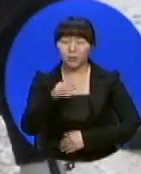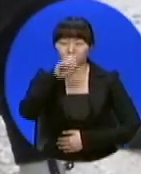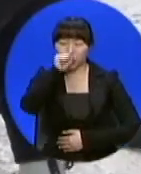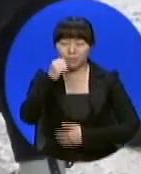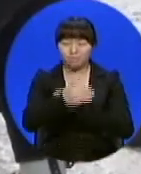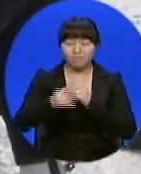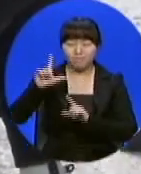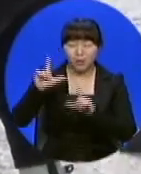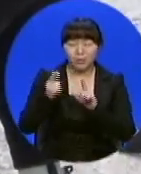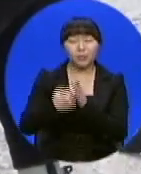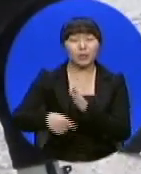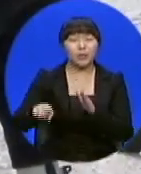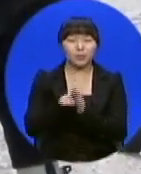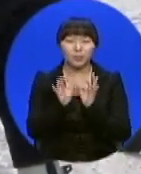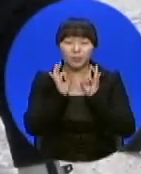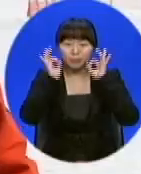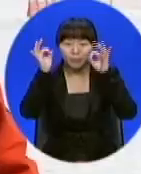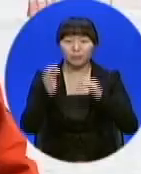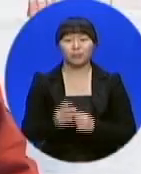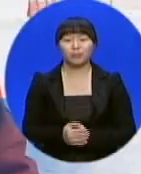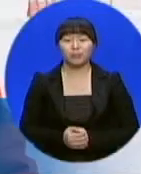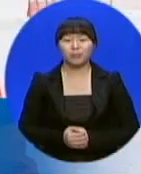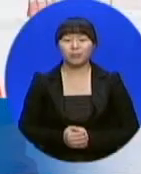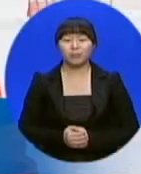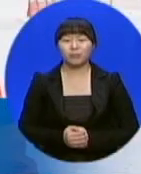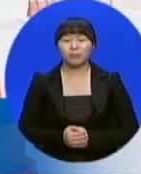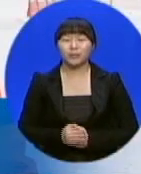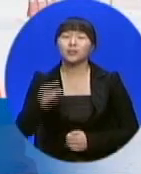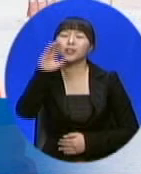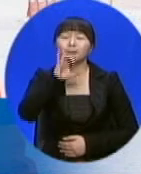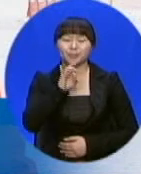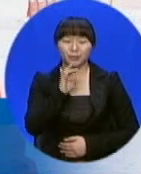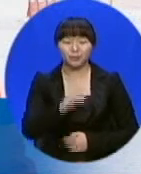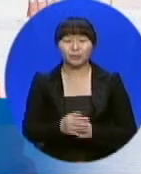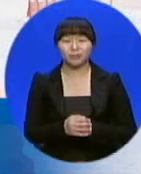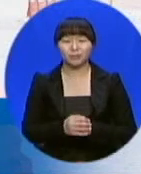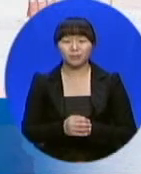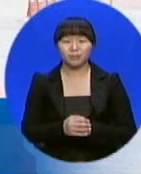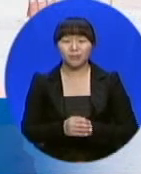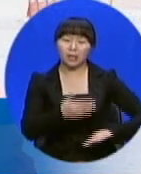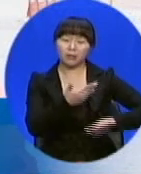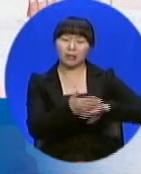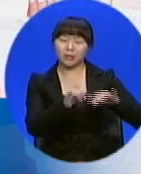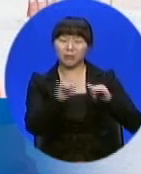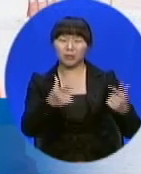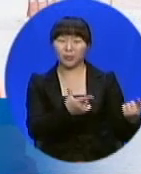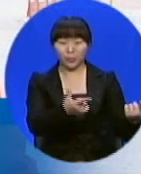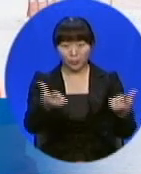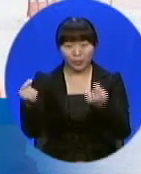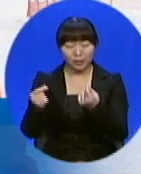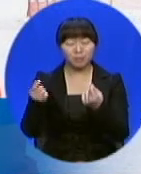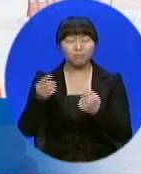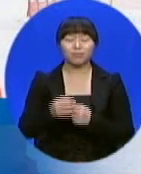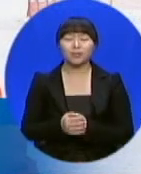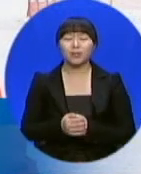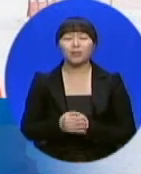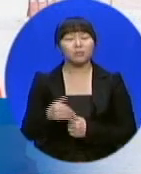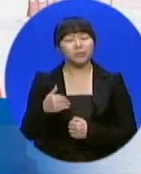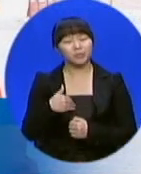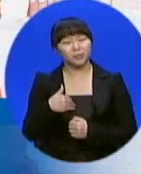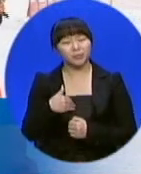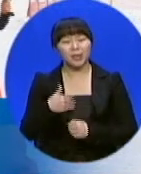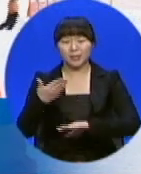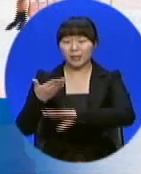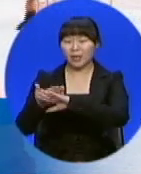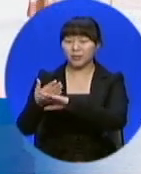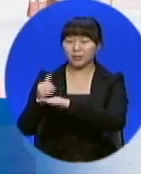위해 노력을 아끼지 않았습니다. 연습밖에 없죠. 선수 다른 사람들도 다 마찬가지겠지만 저 같은 경우는 이제